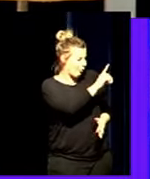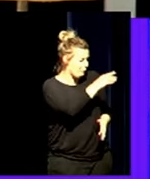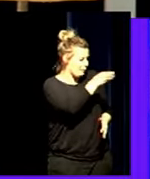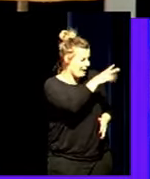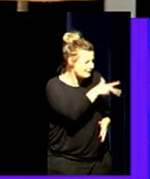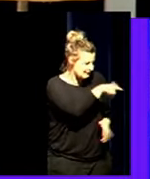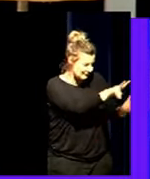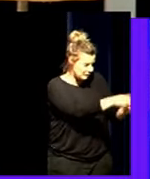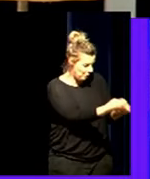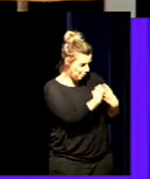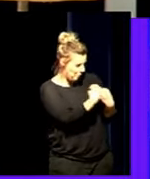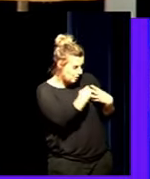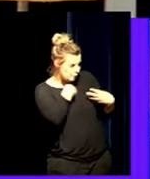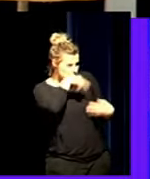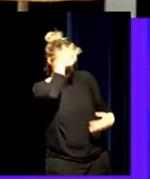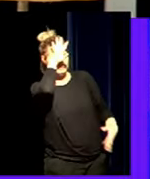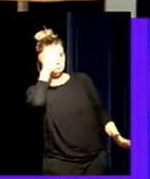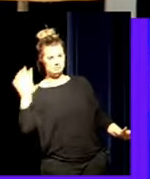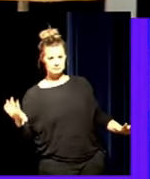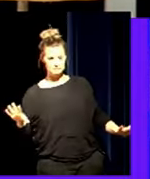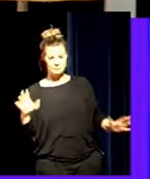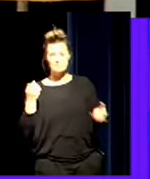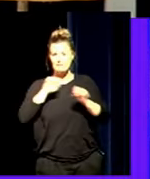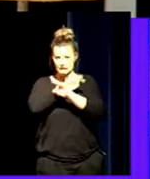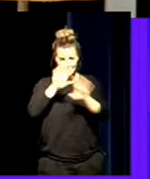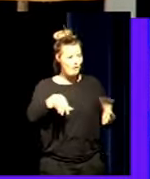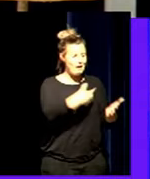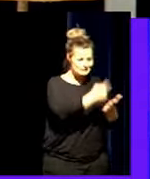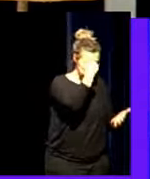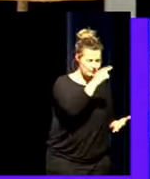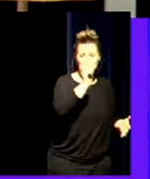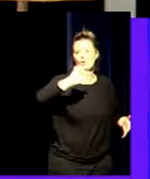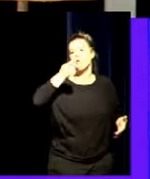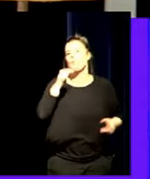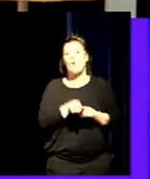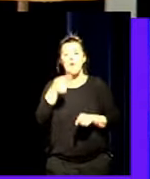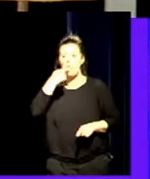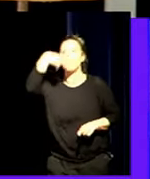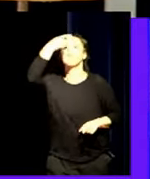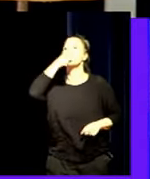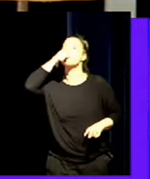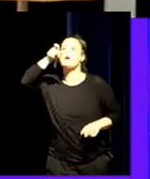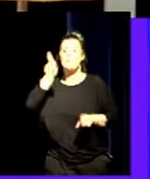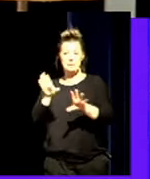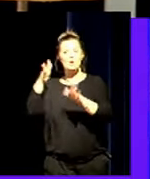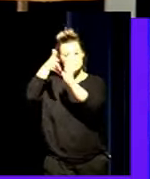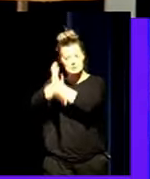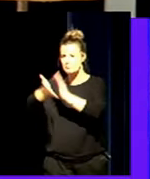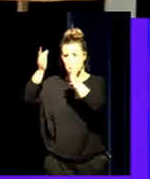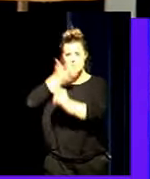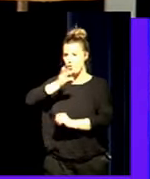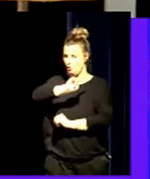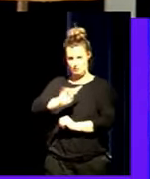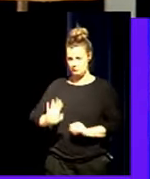honi buruz hitz egiten, ez da? Eta gaia zekien hori buruz, ez zen, jo, a ber, zen, eta askotan, ez da, eia ba, asko mugitzen